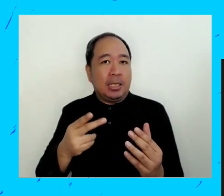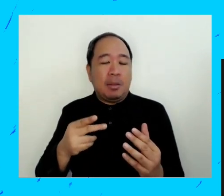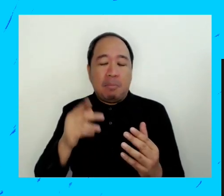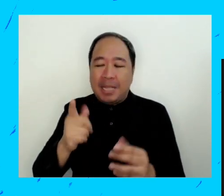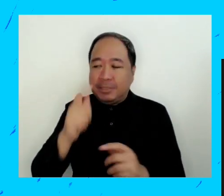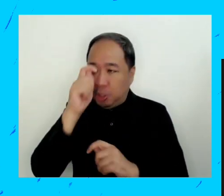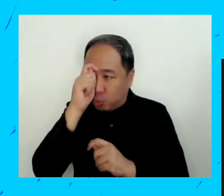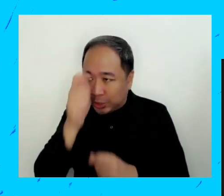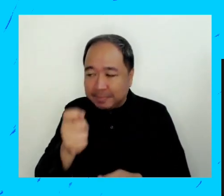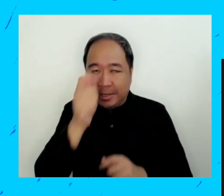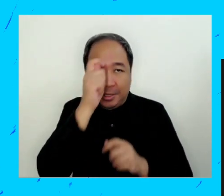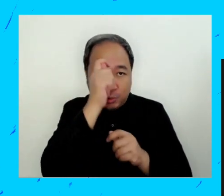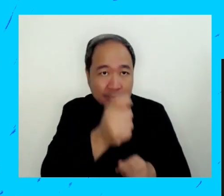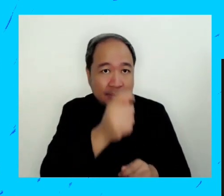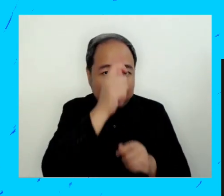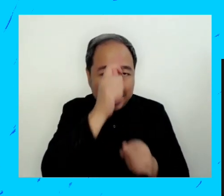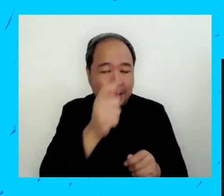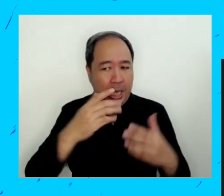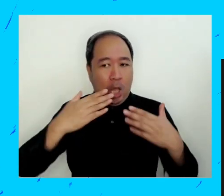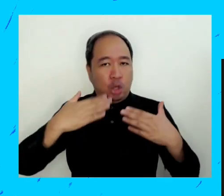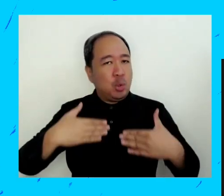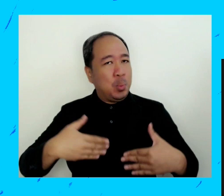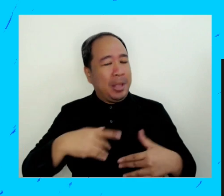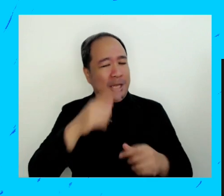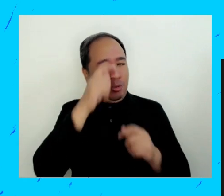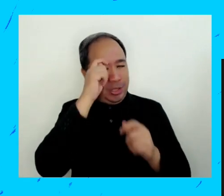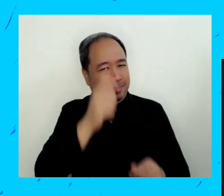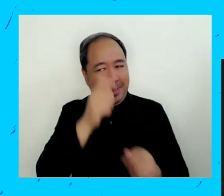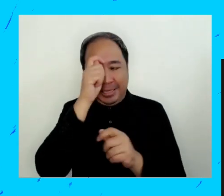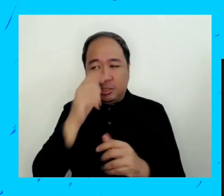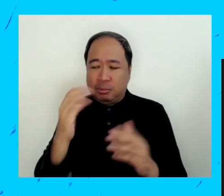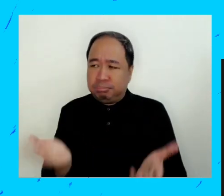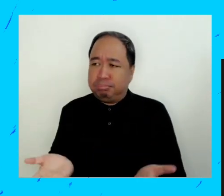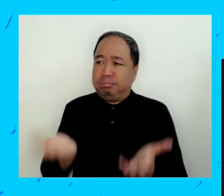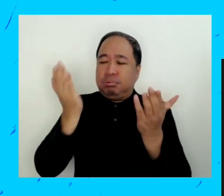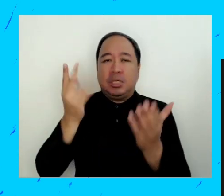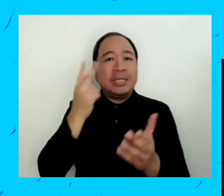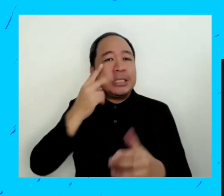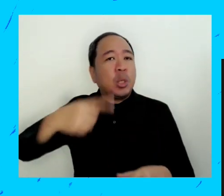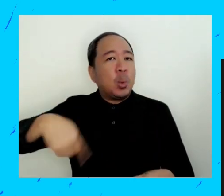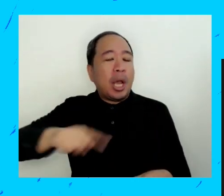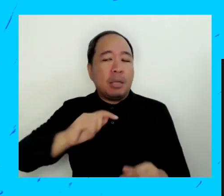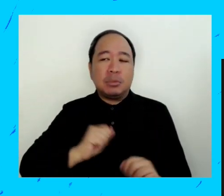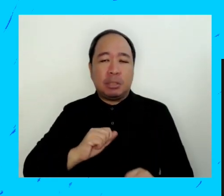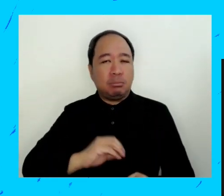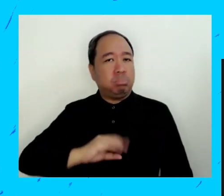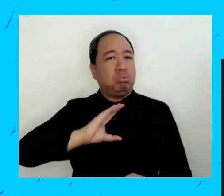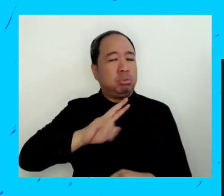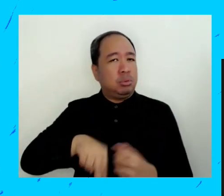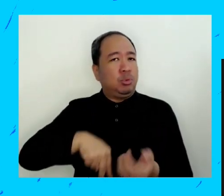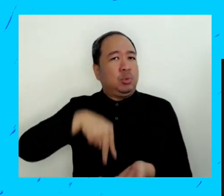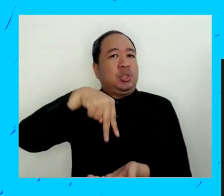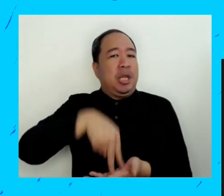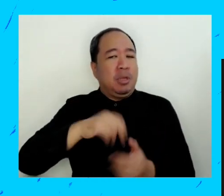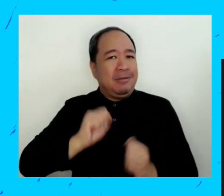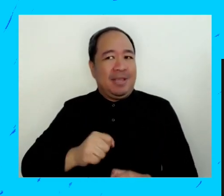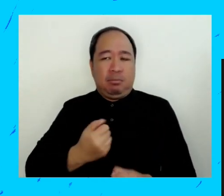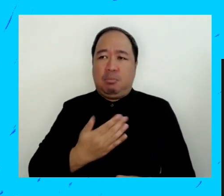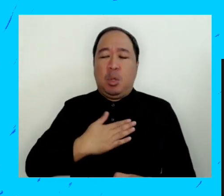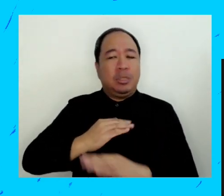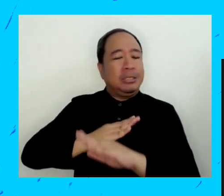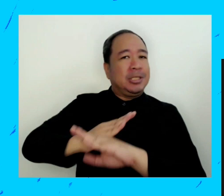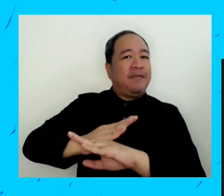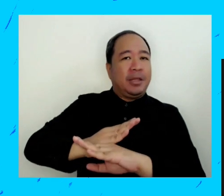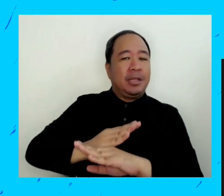sur la dignité humaine et l'amour. Et quand il y a aussi